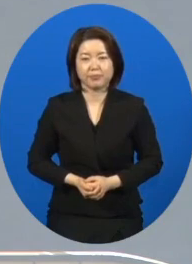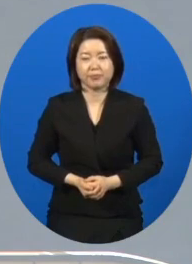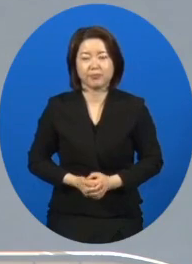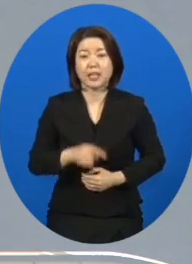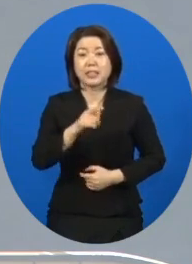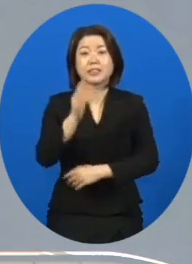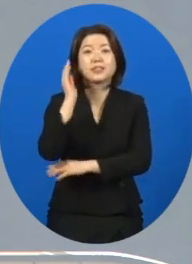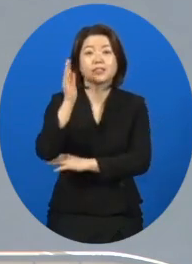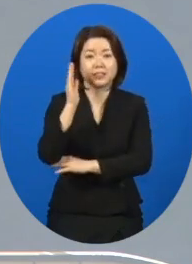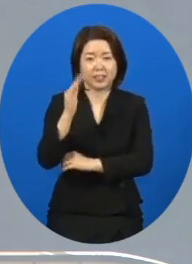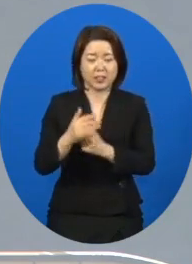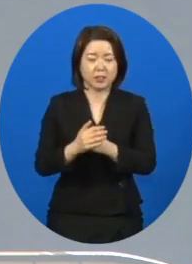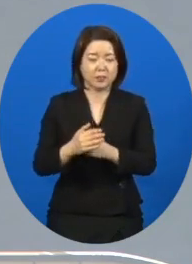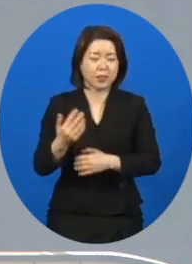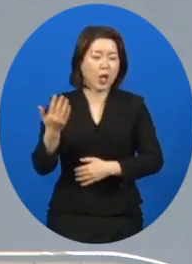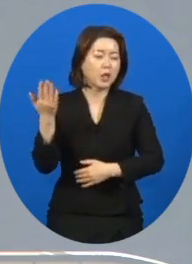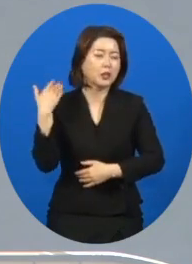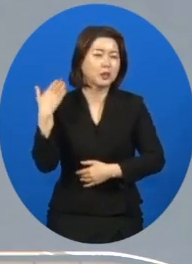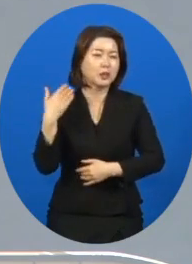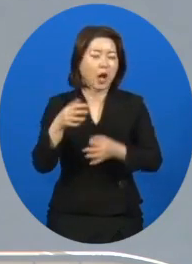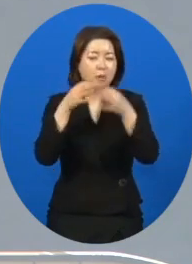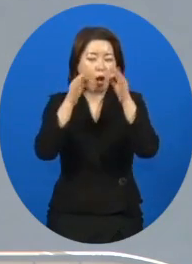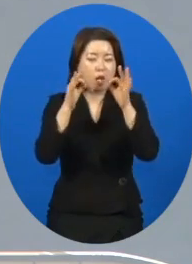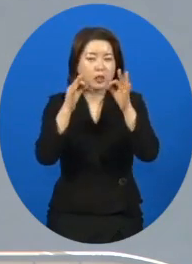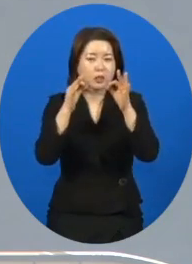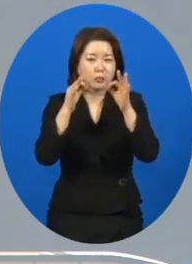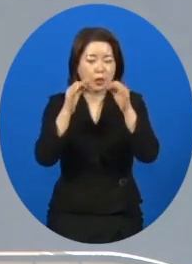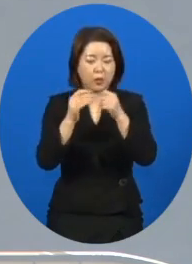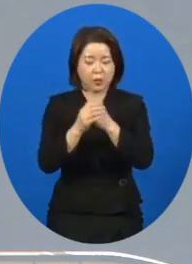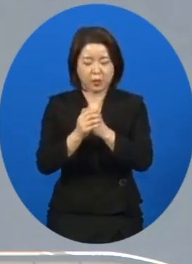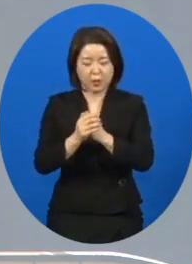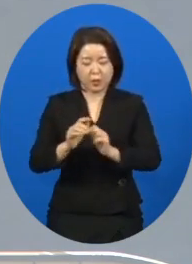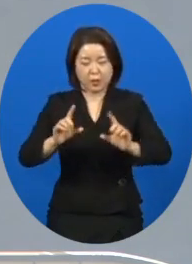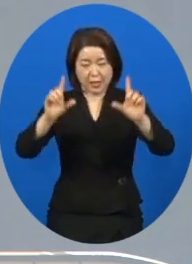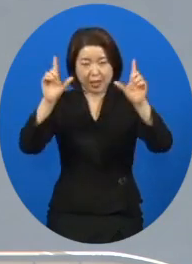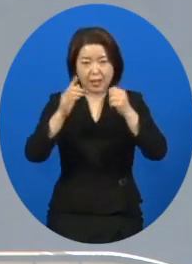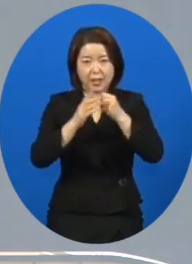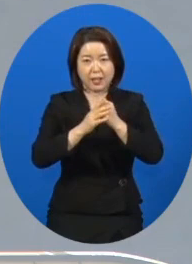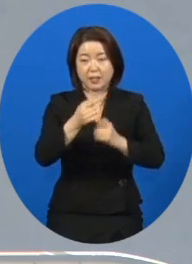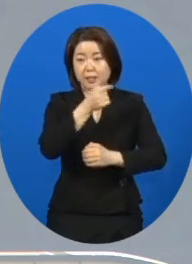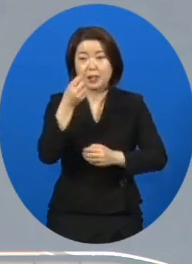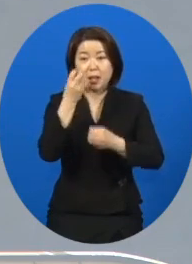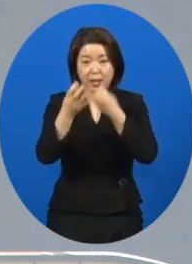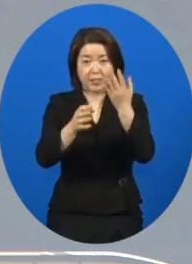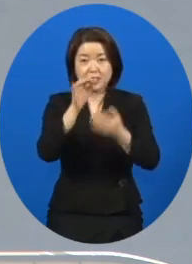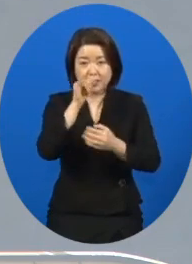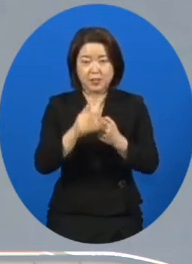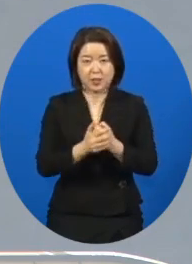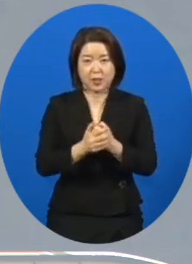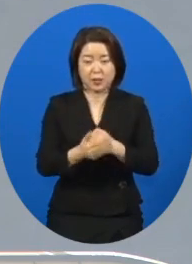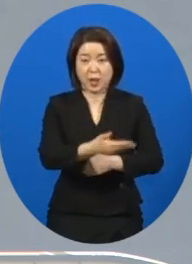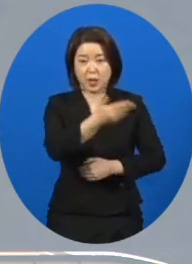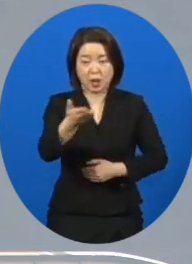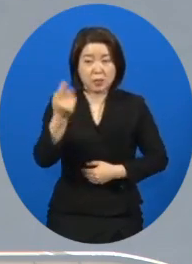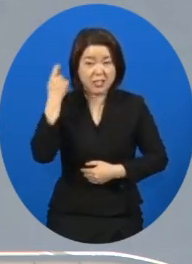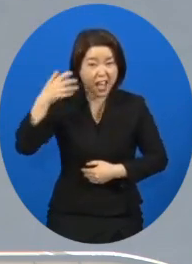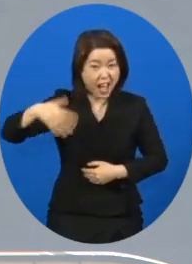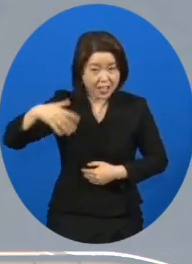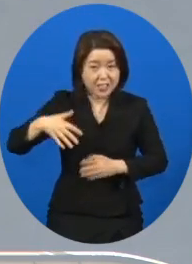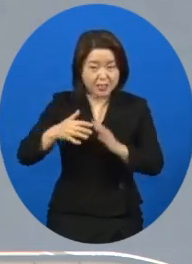그 이야기를 지난 금요일에 쭉 간증을 하셨어요. 혹시 여러분 못 들어보신